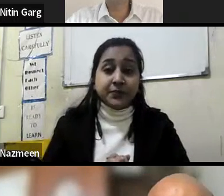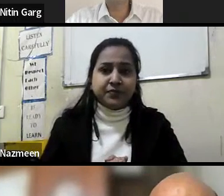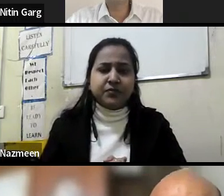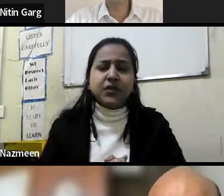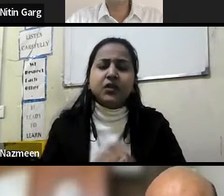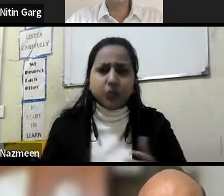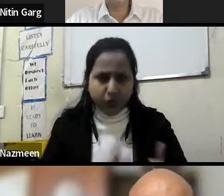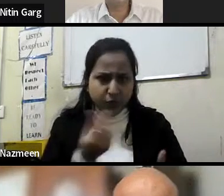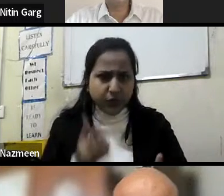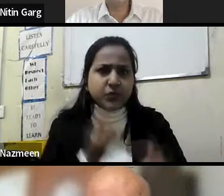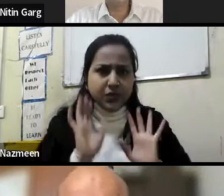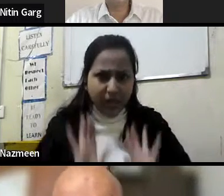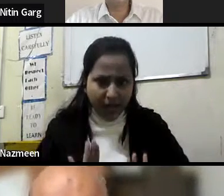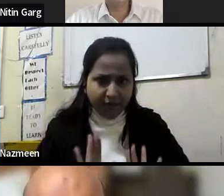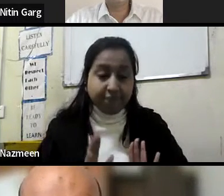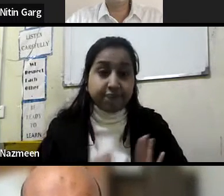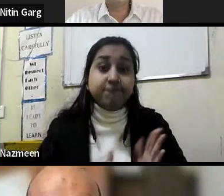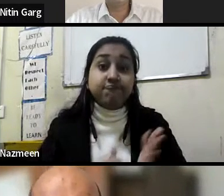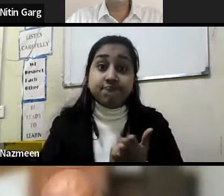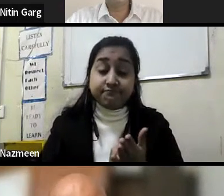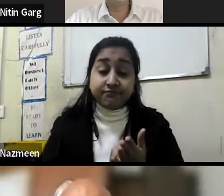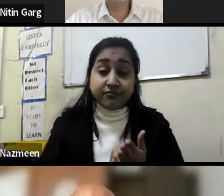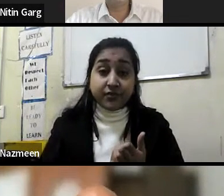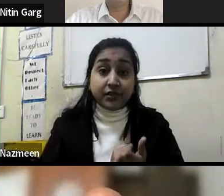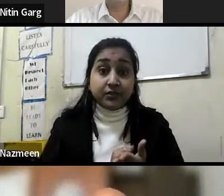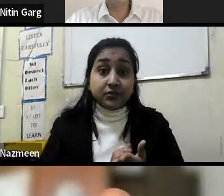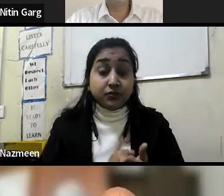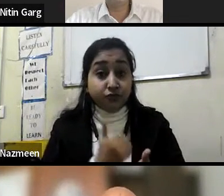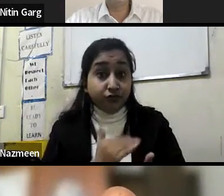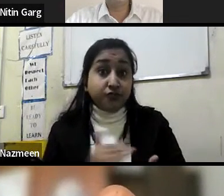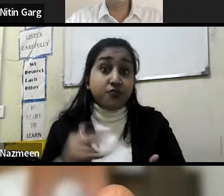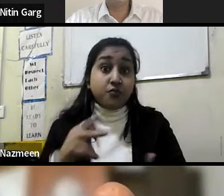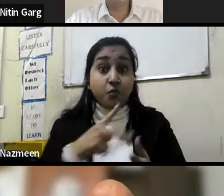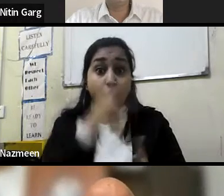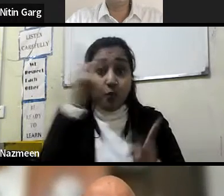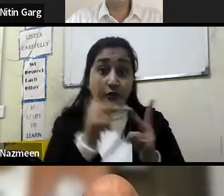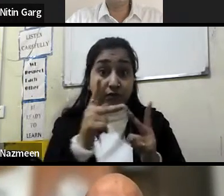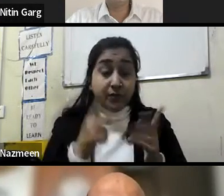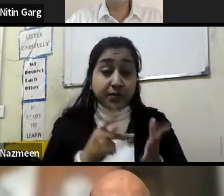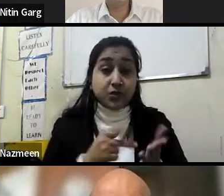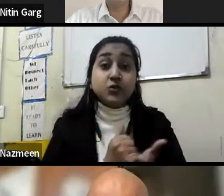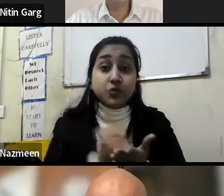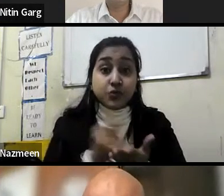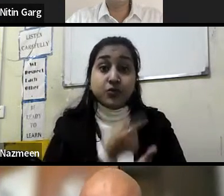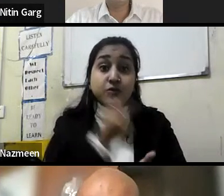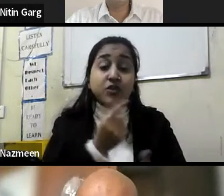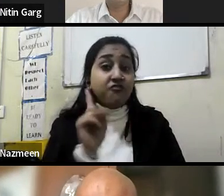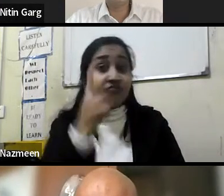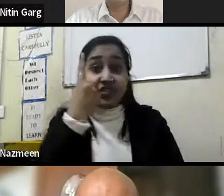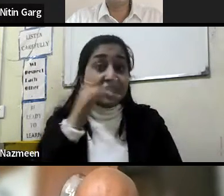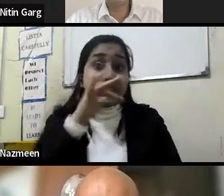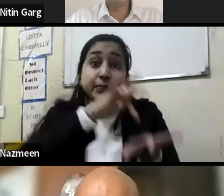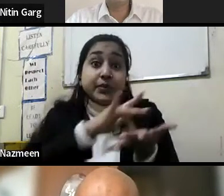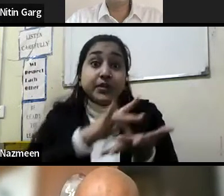कैन बी यूज्ड वेरी वेरी इफेक्टिवली इन मेनी एरियाज. सो पहला एरिया जो मेरे दिमाग में आता है वो है